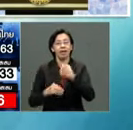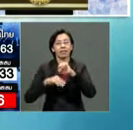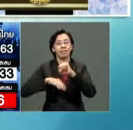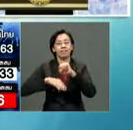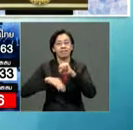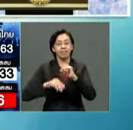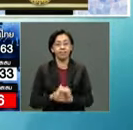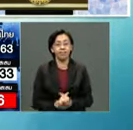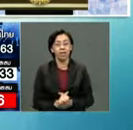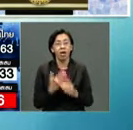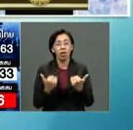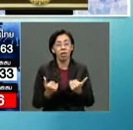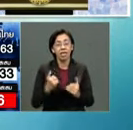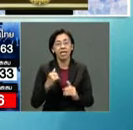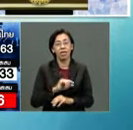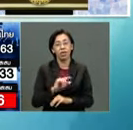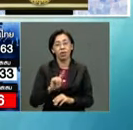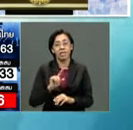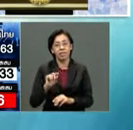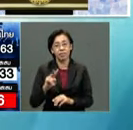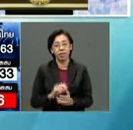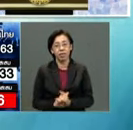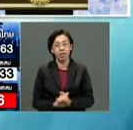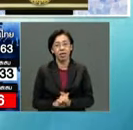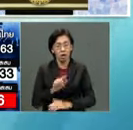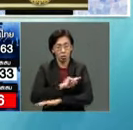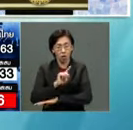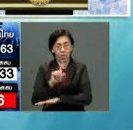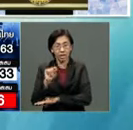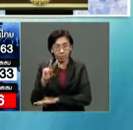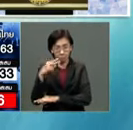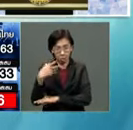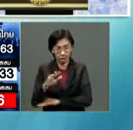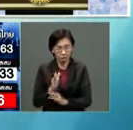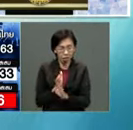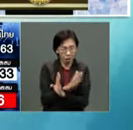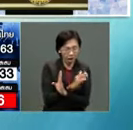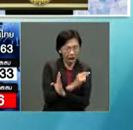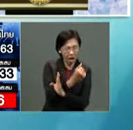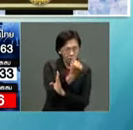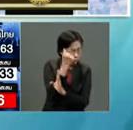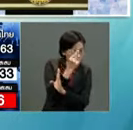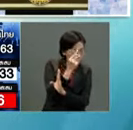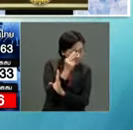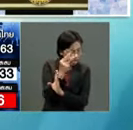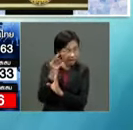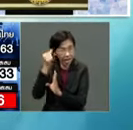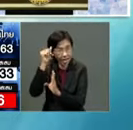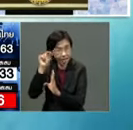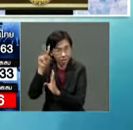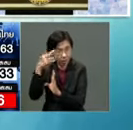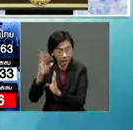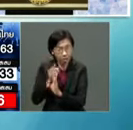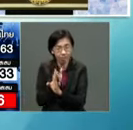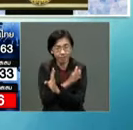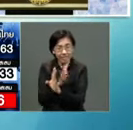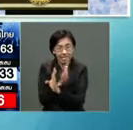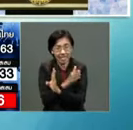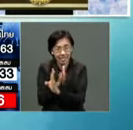วันนี้เป็นวันที่22นะครับ22วันแล้วถ้าไม่นับวันที่18ซึ่งมีตัวเลขที่เกี่ยว